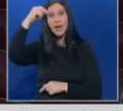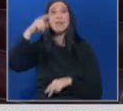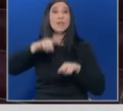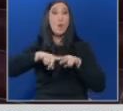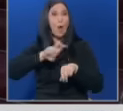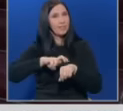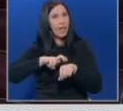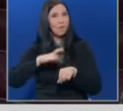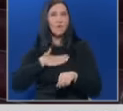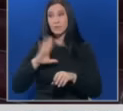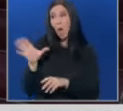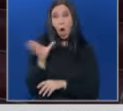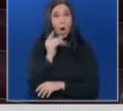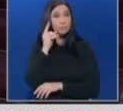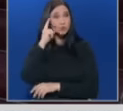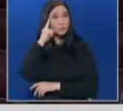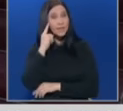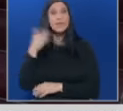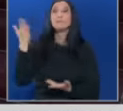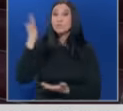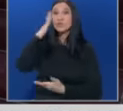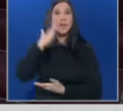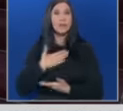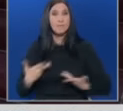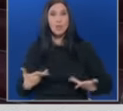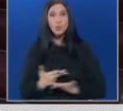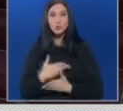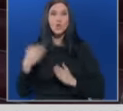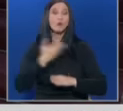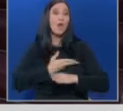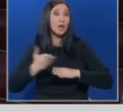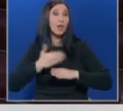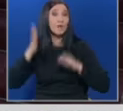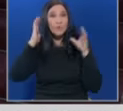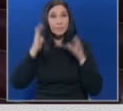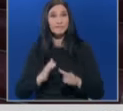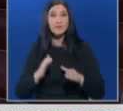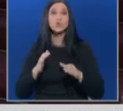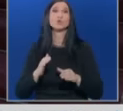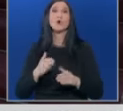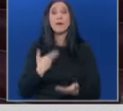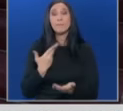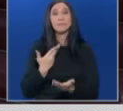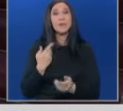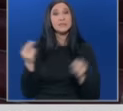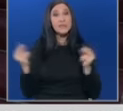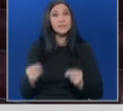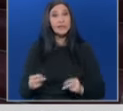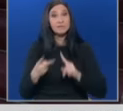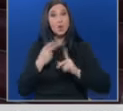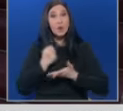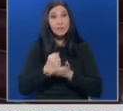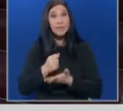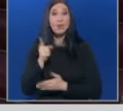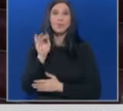Николай Денков, имат общо мнение, че страната има нужда от редовно правителство, излъчено с втория мандат, което да